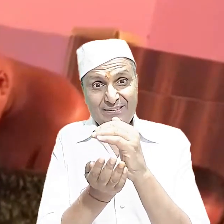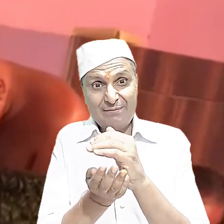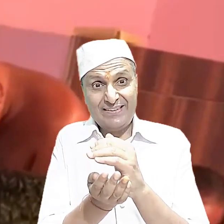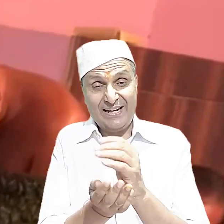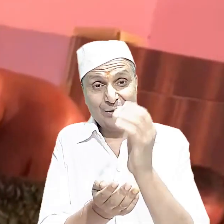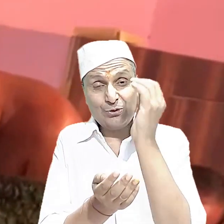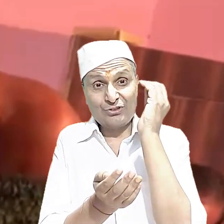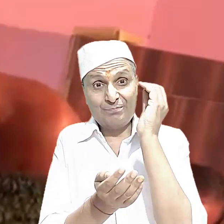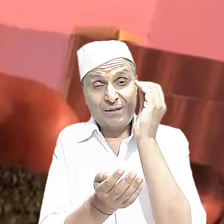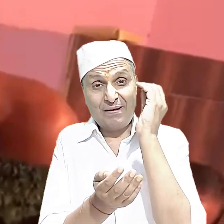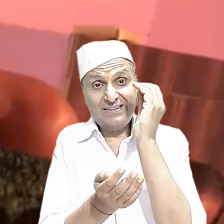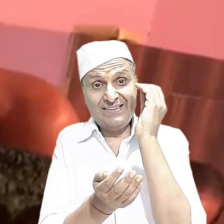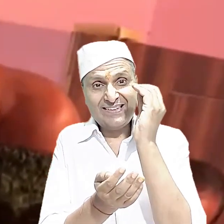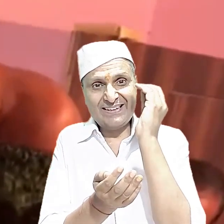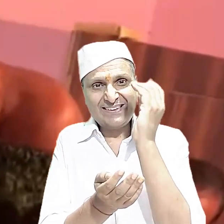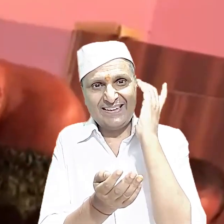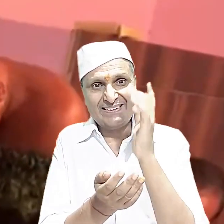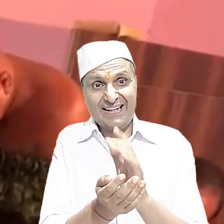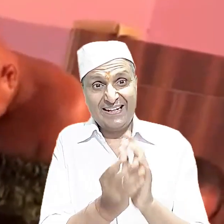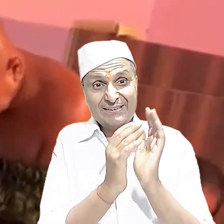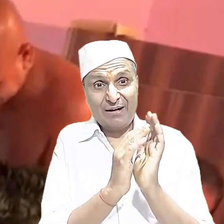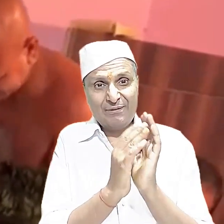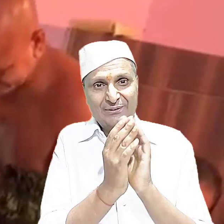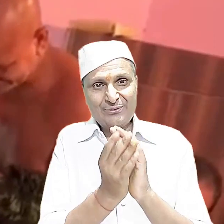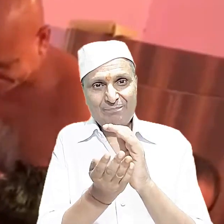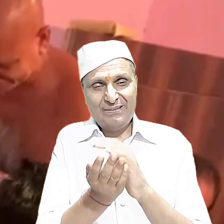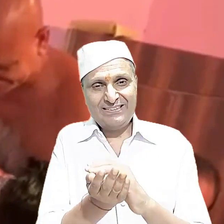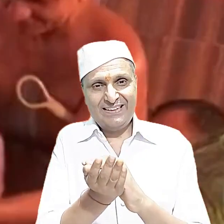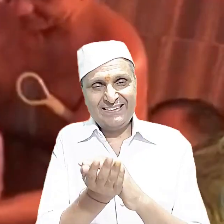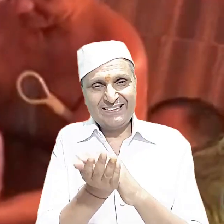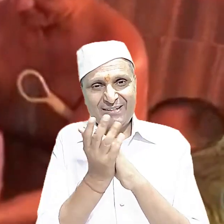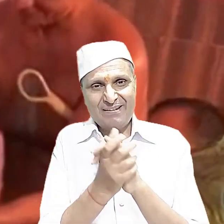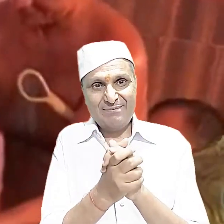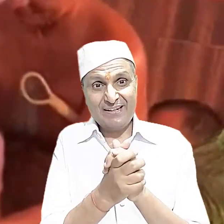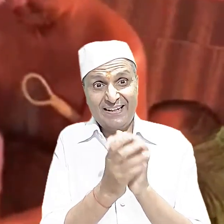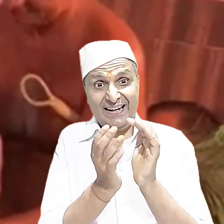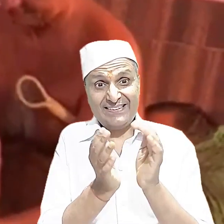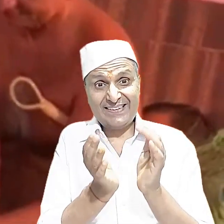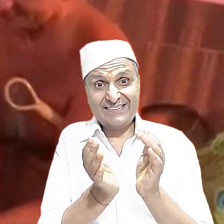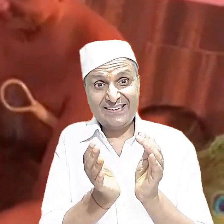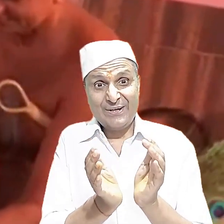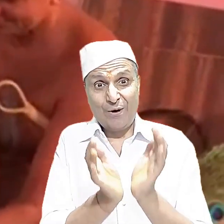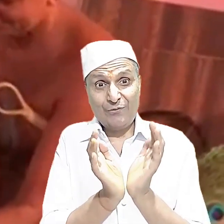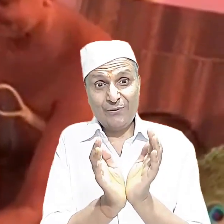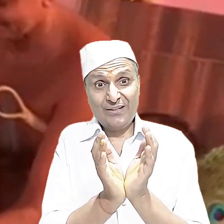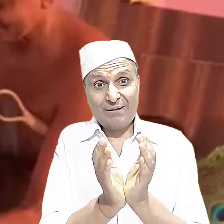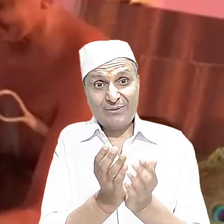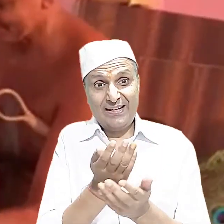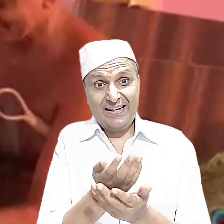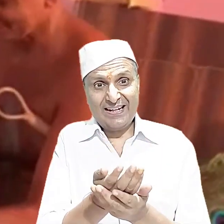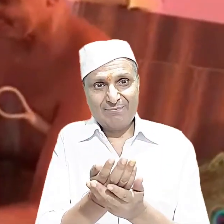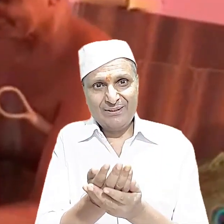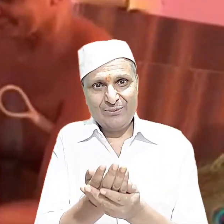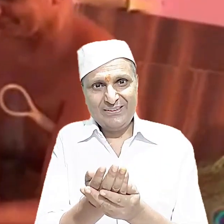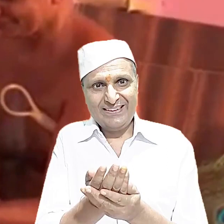आचार्य से पीछे मिलती है तो सबसे पहली दीक्षा के क्षण याद आते हैं जब अपने गुरु से पीछे ली जाती है पहली बार। ऐसे दृश्य थे। और फिर उनके बाद